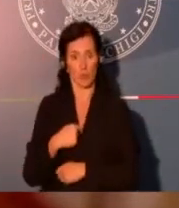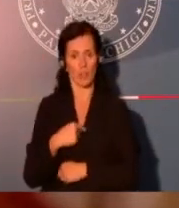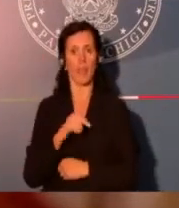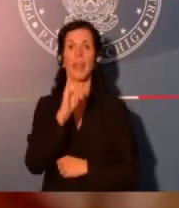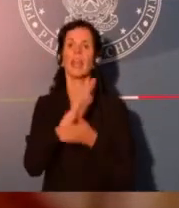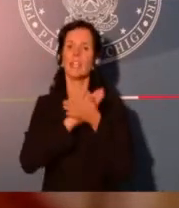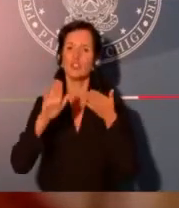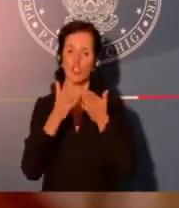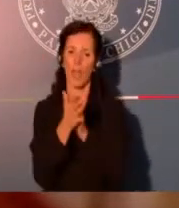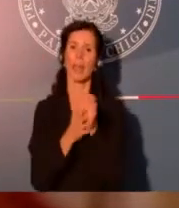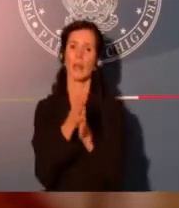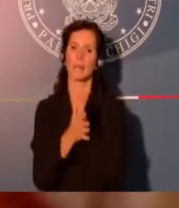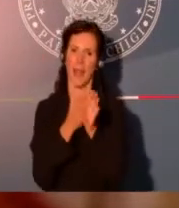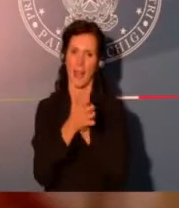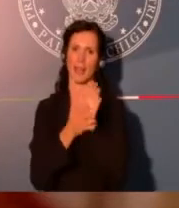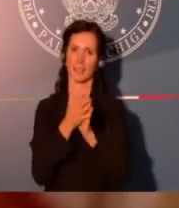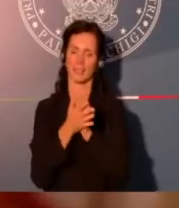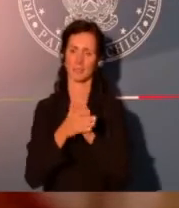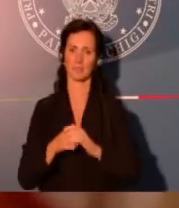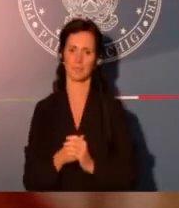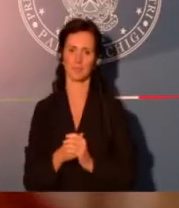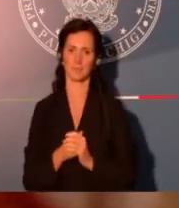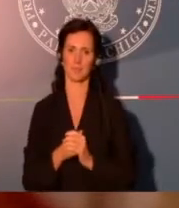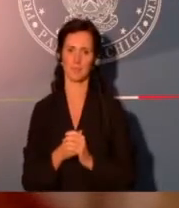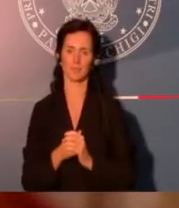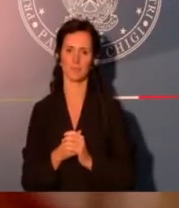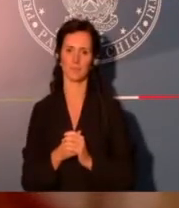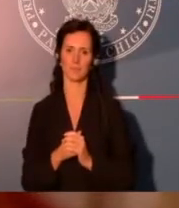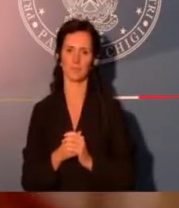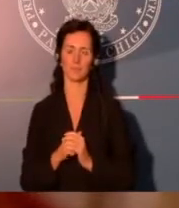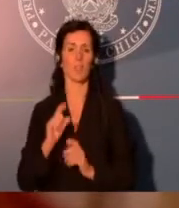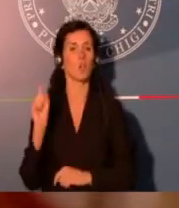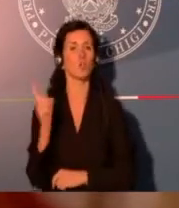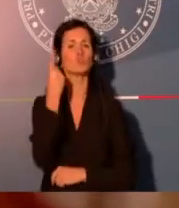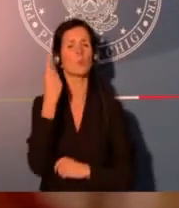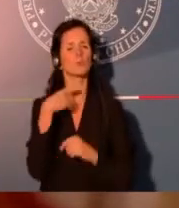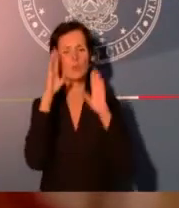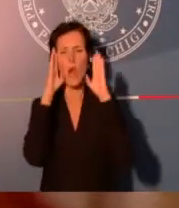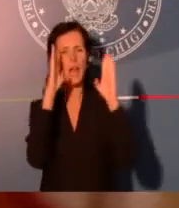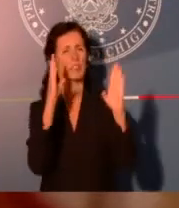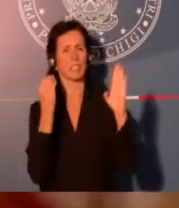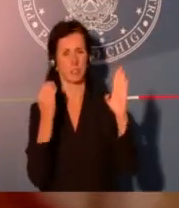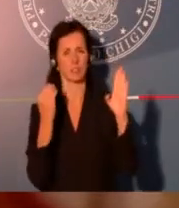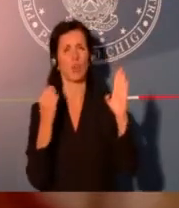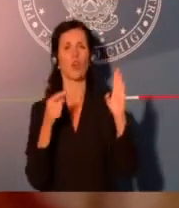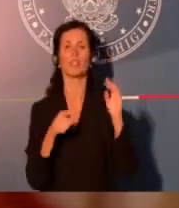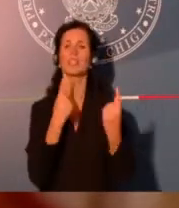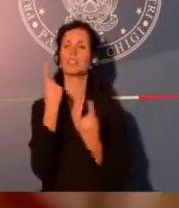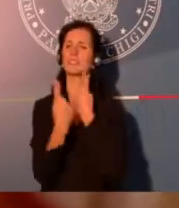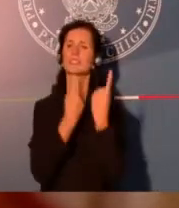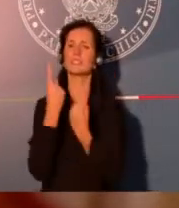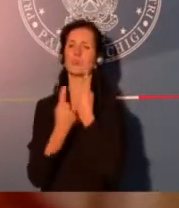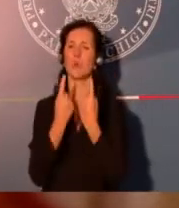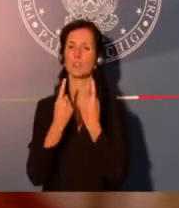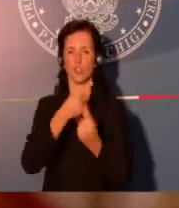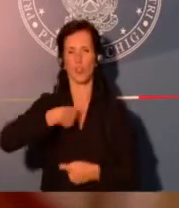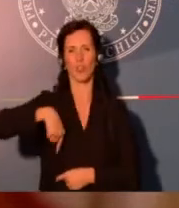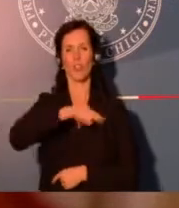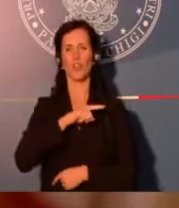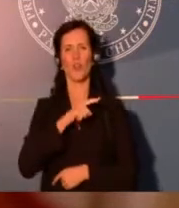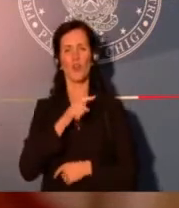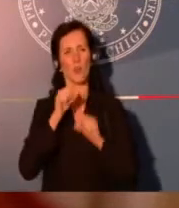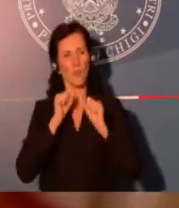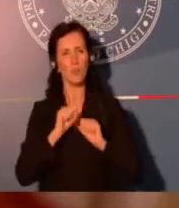delle mani. Facciamo poi soprattutto attenzione in quelle situazioni in cui di solito abbassiamo la